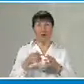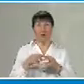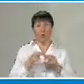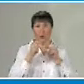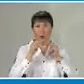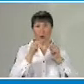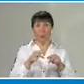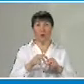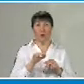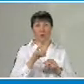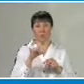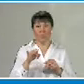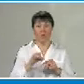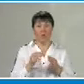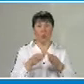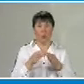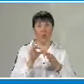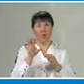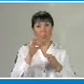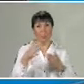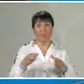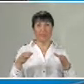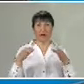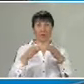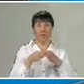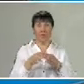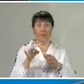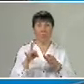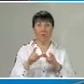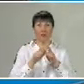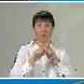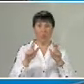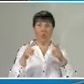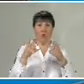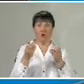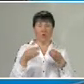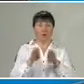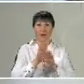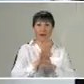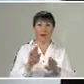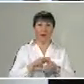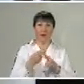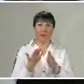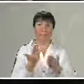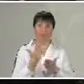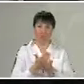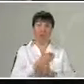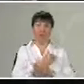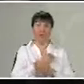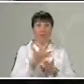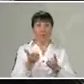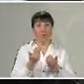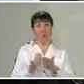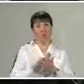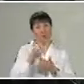далее группа на октябрь уже сформировано набор в школе на этот год еще не закрыт поэтому если желание получить новые знания у